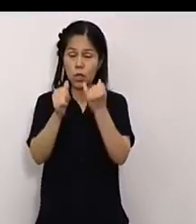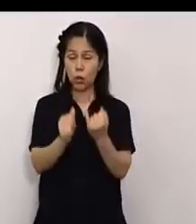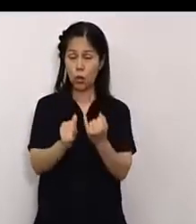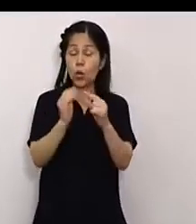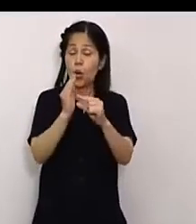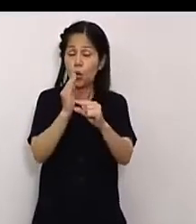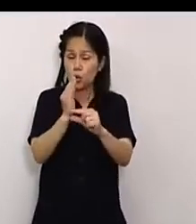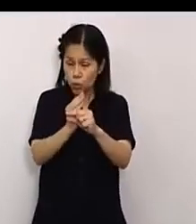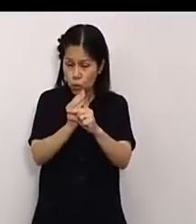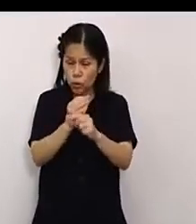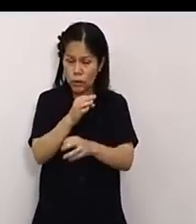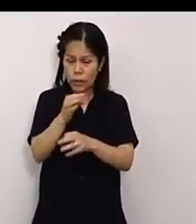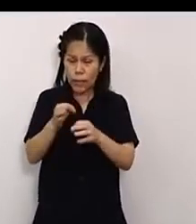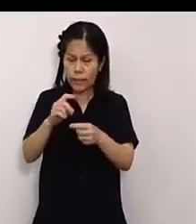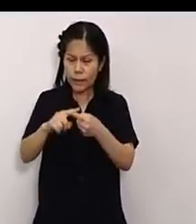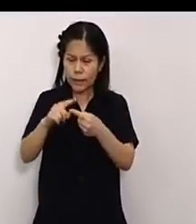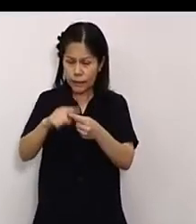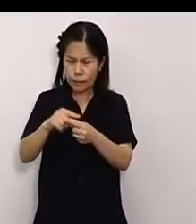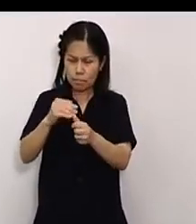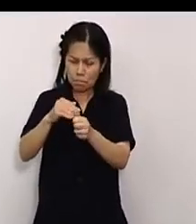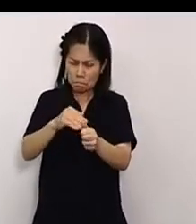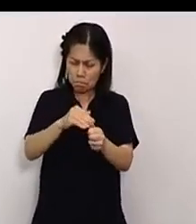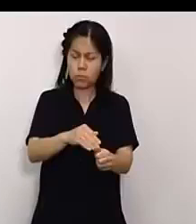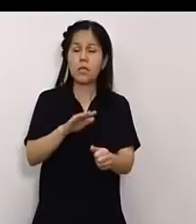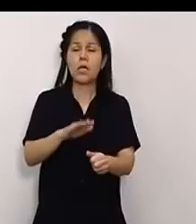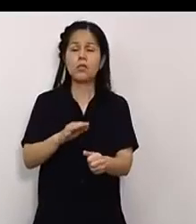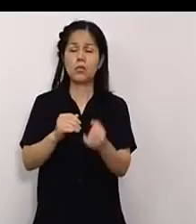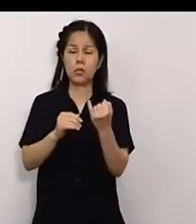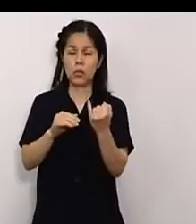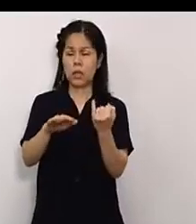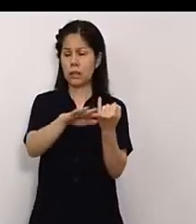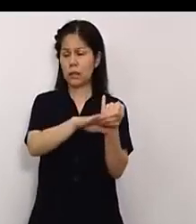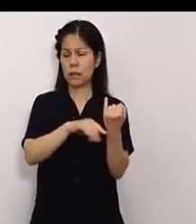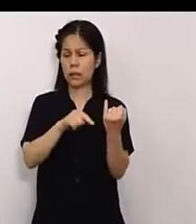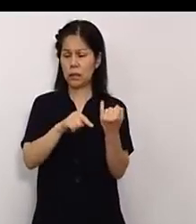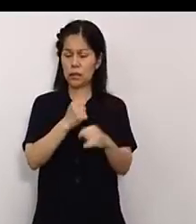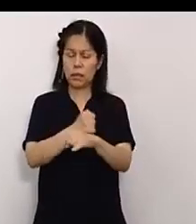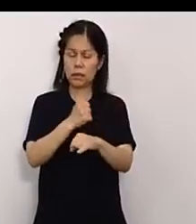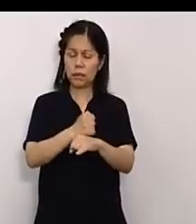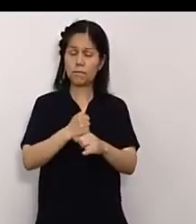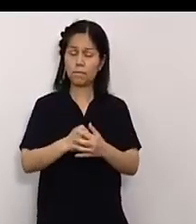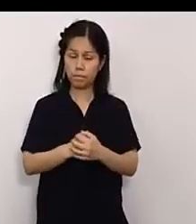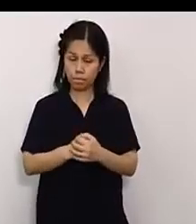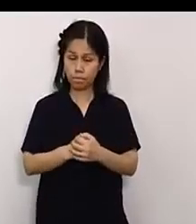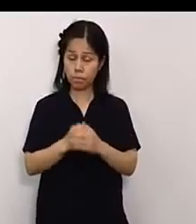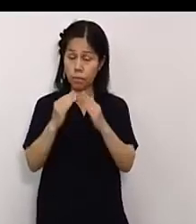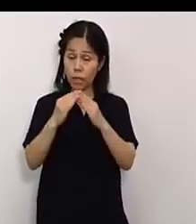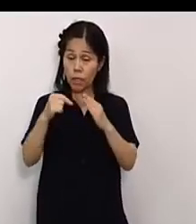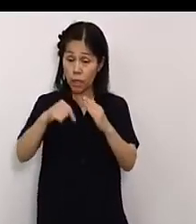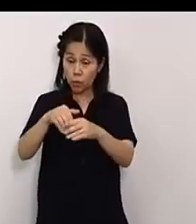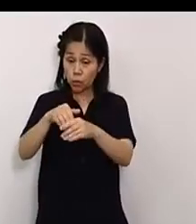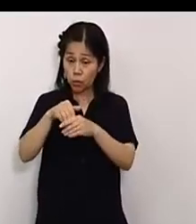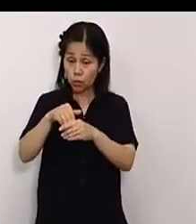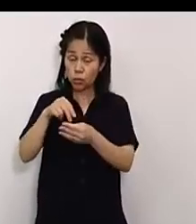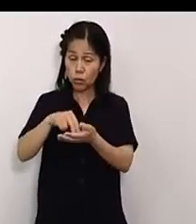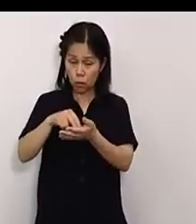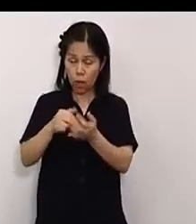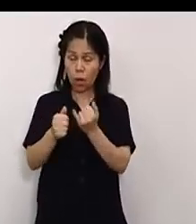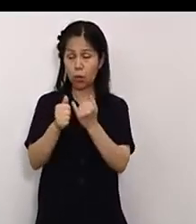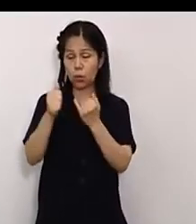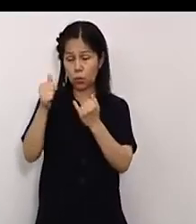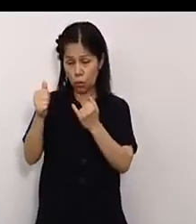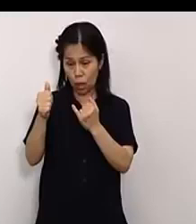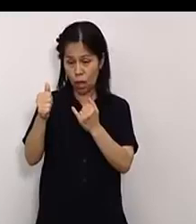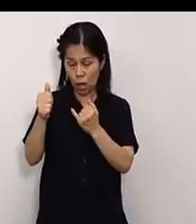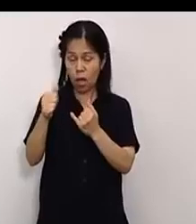締め付けを受けている女性たちだったんですね。家庭のその収入としては夫がちゃんと働いてい